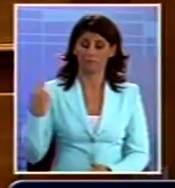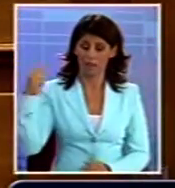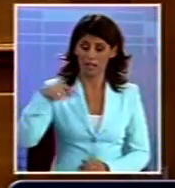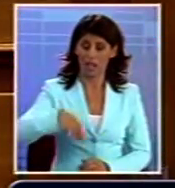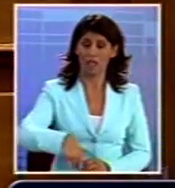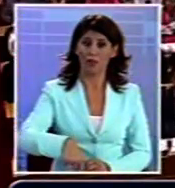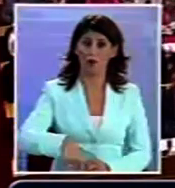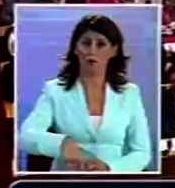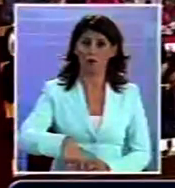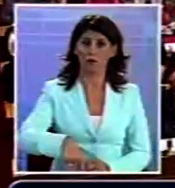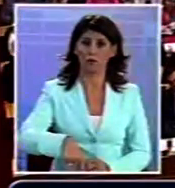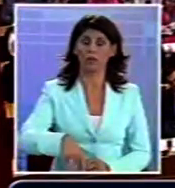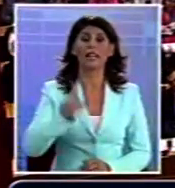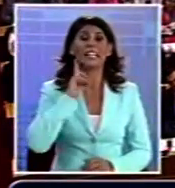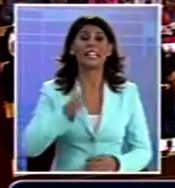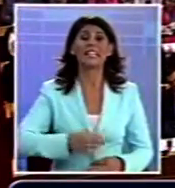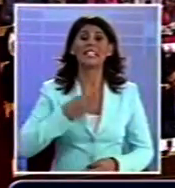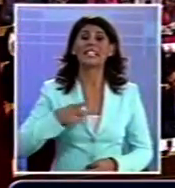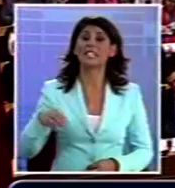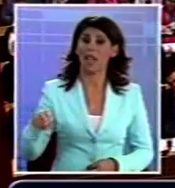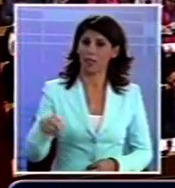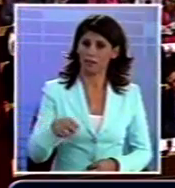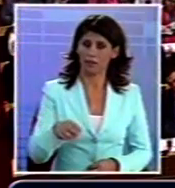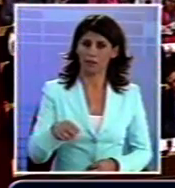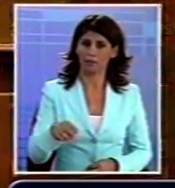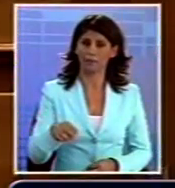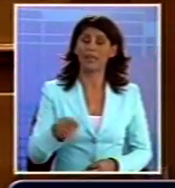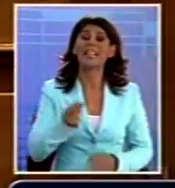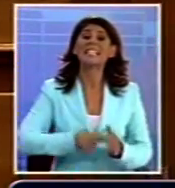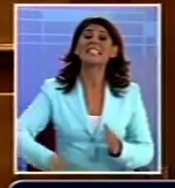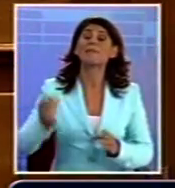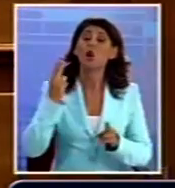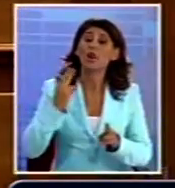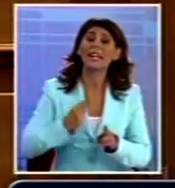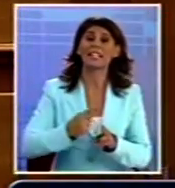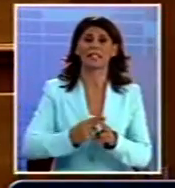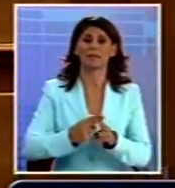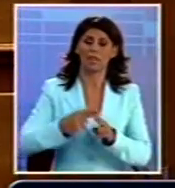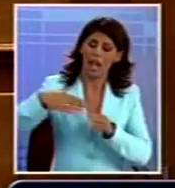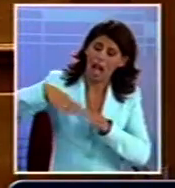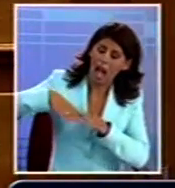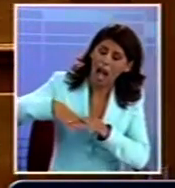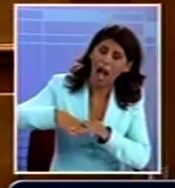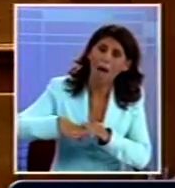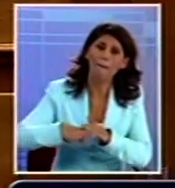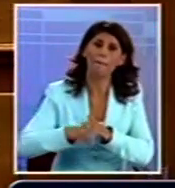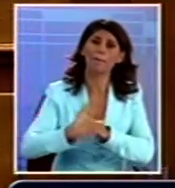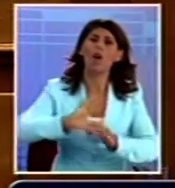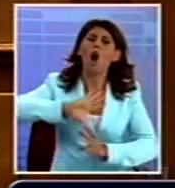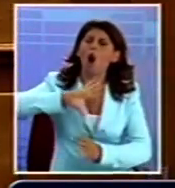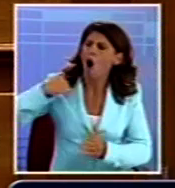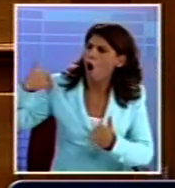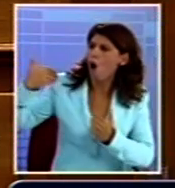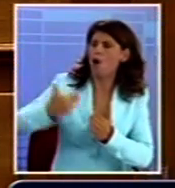πέρα, κυρίες και κύριοι συνάδελφοι, στην πιο κρίσιμη στιγμή, καμπή όλης αυτής της